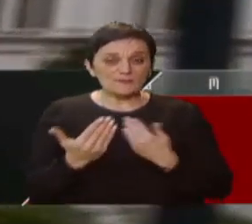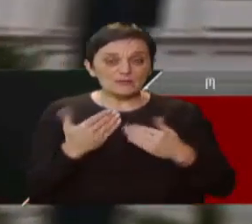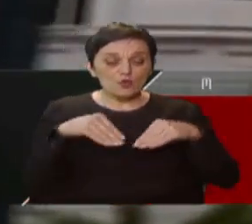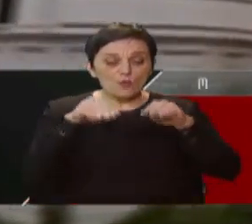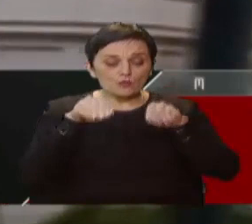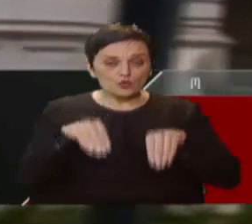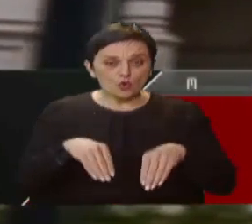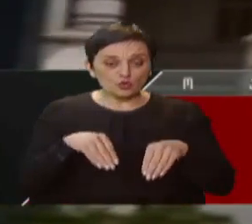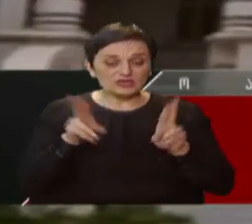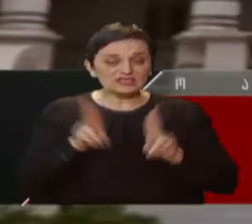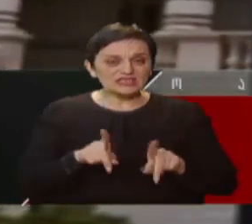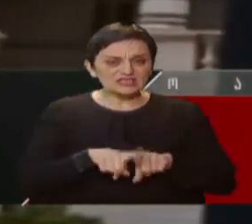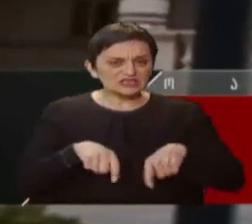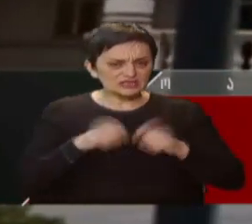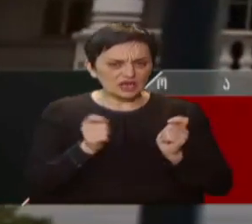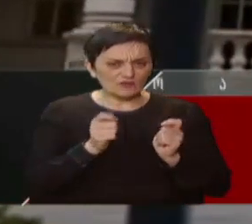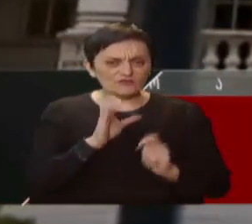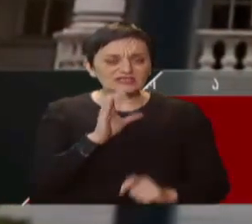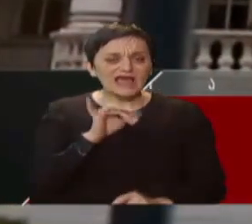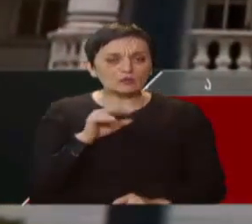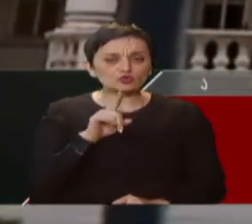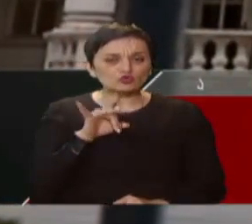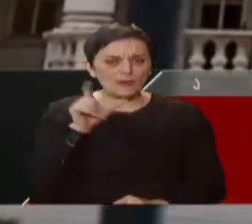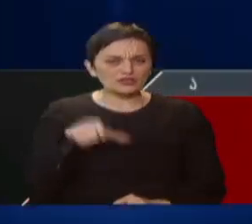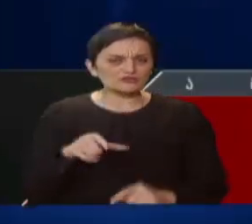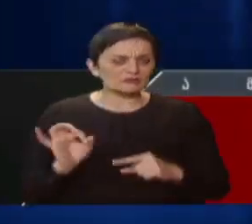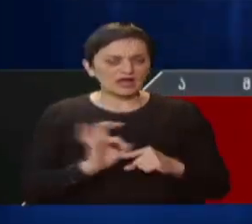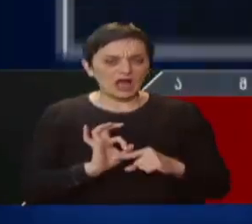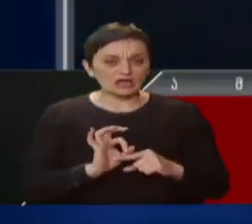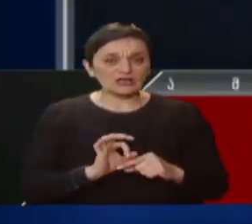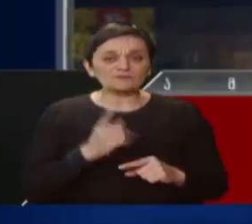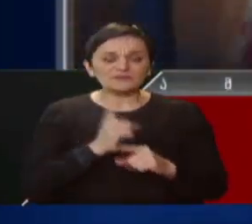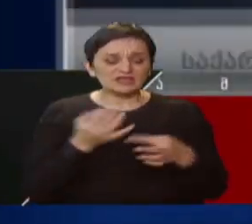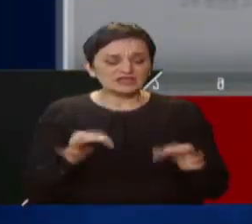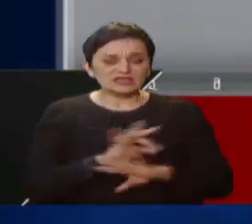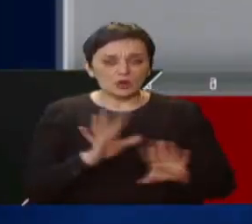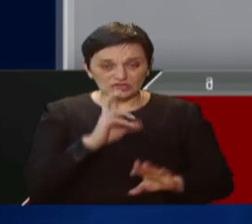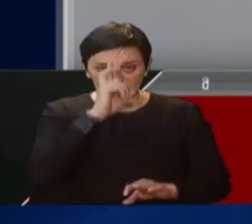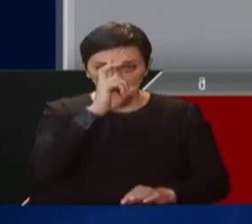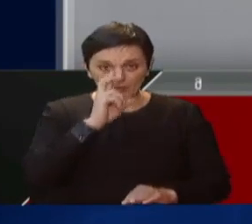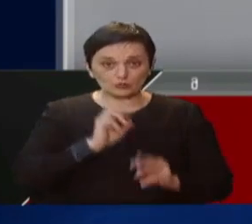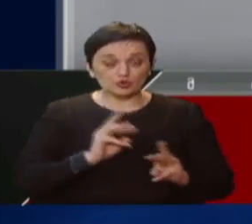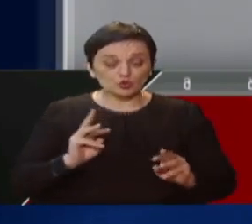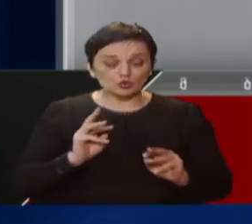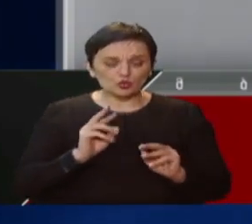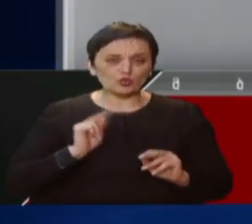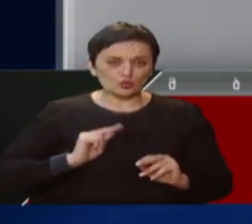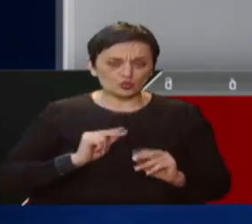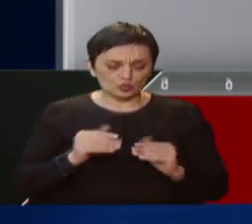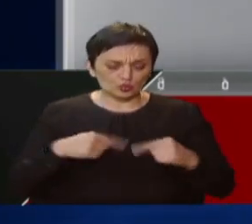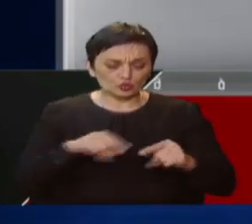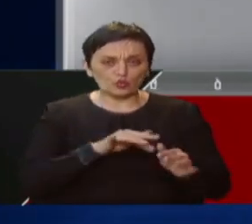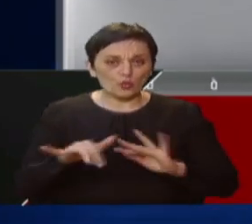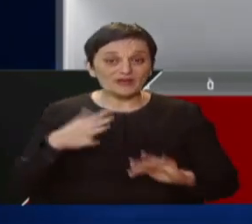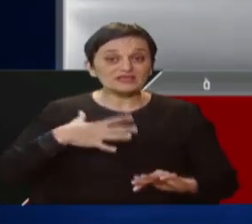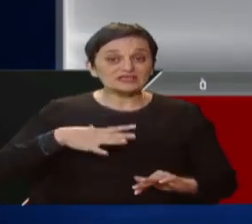პროტოკოლის წესის ისეთი დარღვევა, რამაც სალომე ზურაბიშვილი გააღიზიანა. Დაუშვებელია სახელმწიფო ინსტიტუტების ღონისძიებებში, მით უფრო